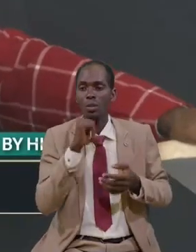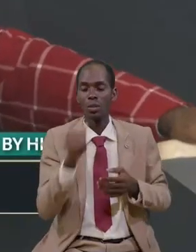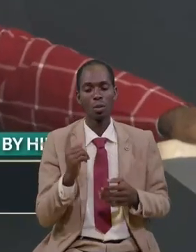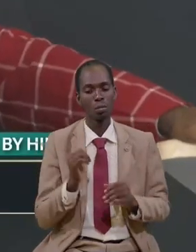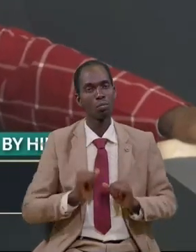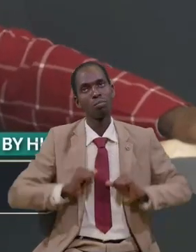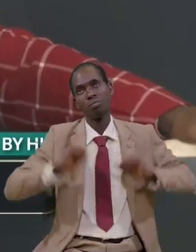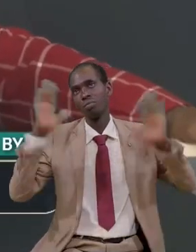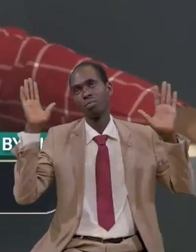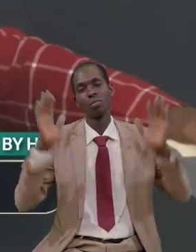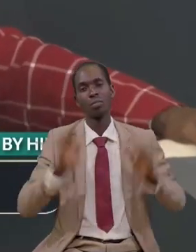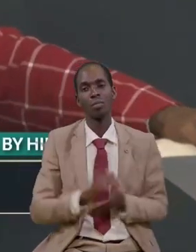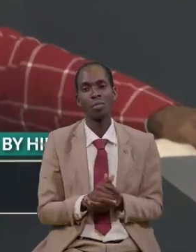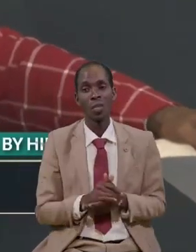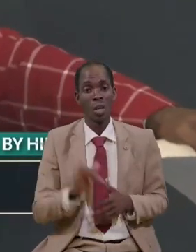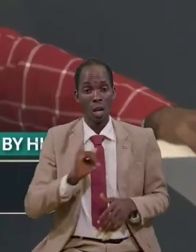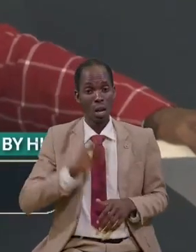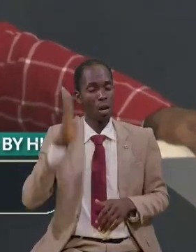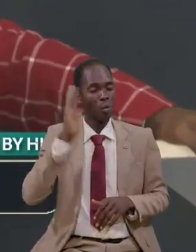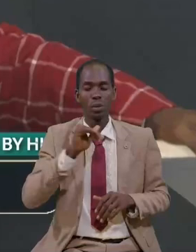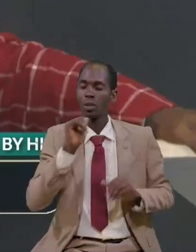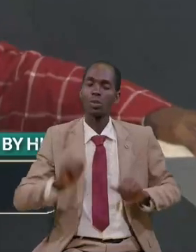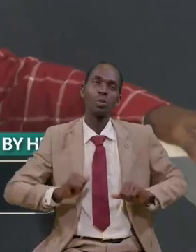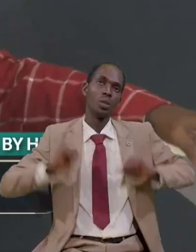Tu es réveillé et tu n'abandonnes pas.